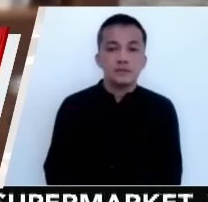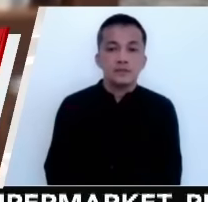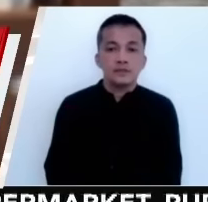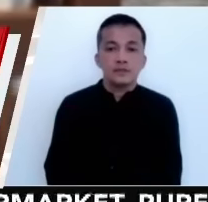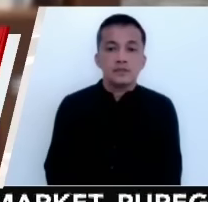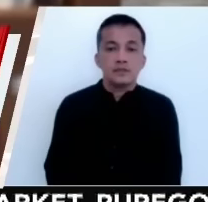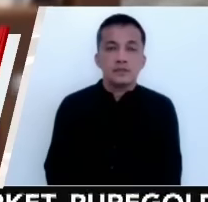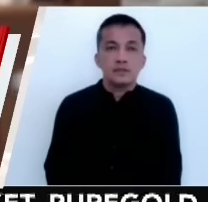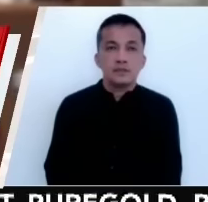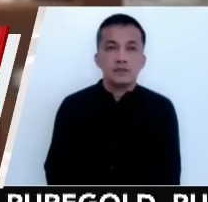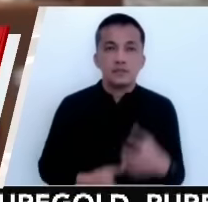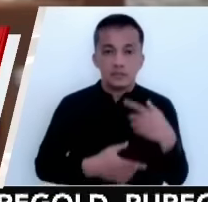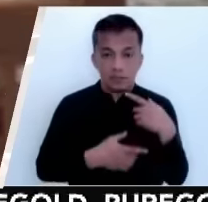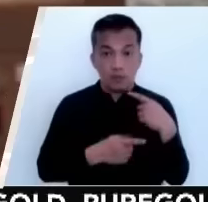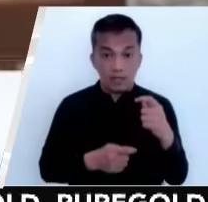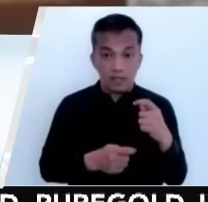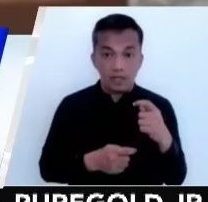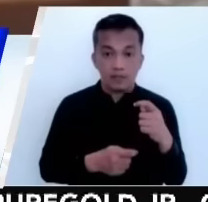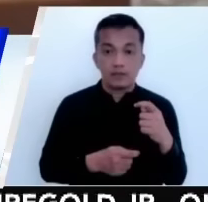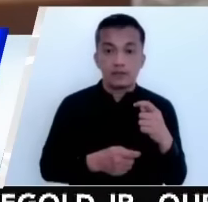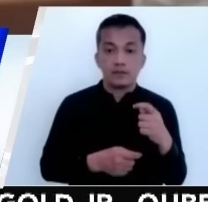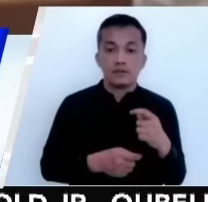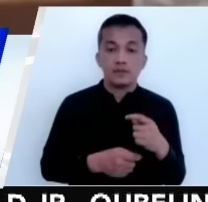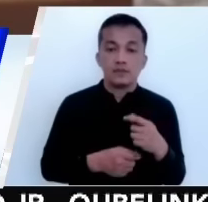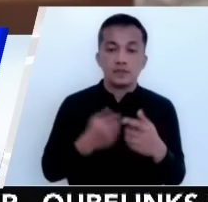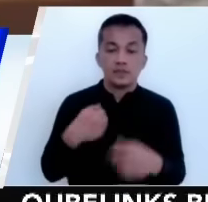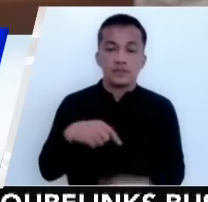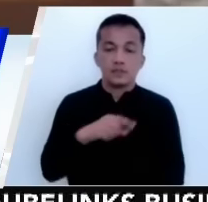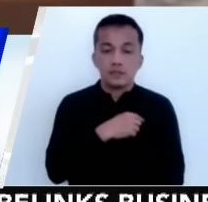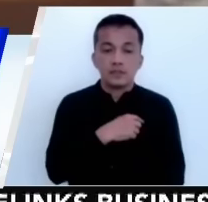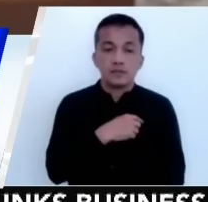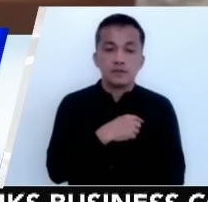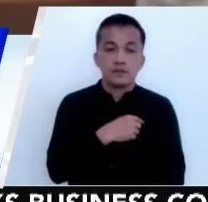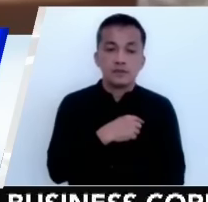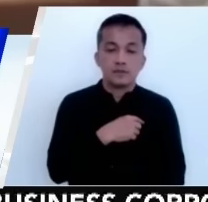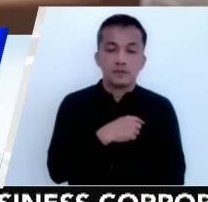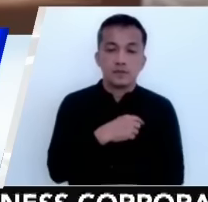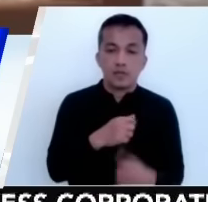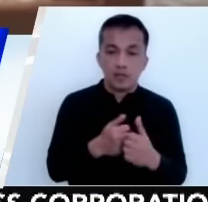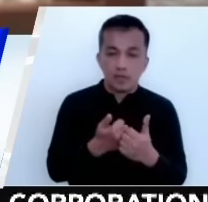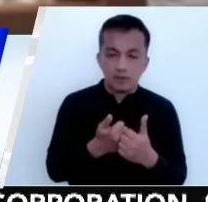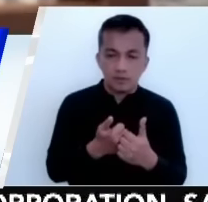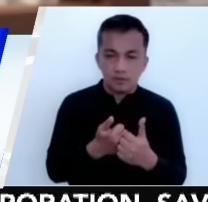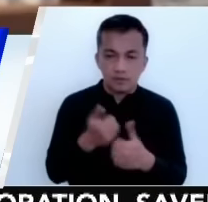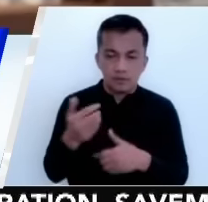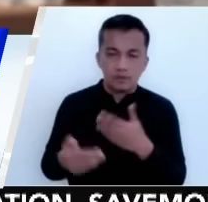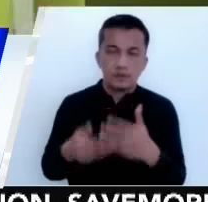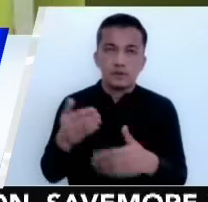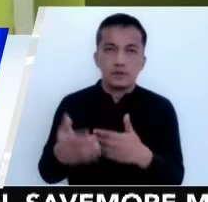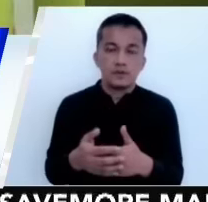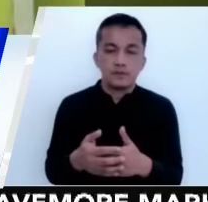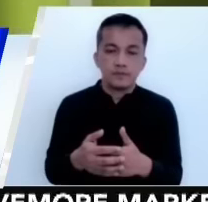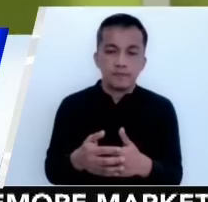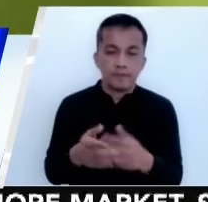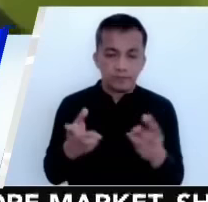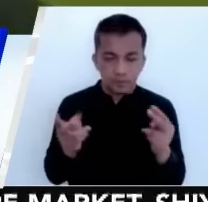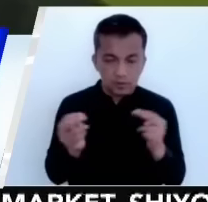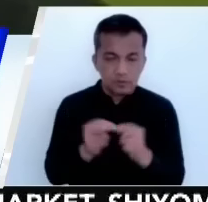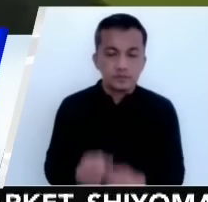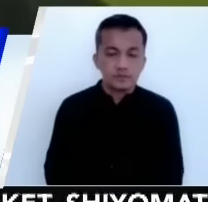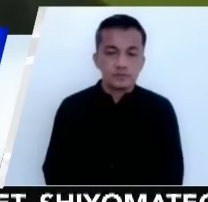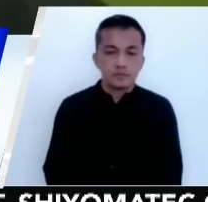tiwala sa atin na kung paano tayo mag-handle ng negosisyon. Di bababa sa